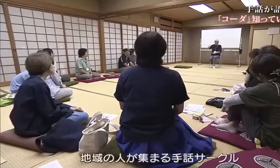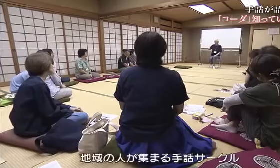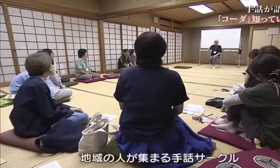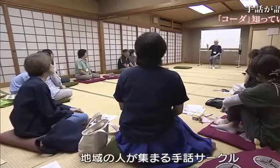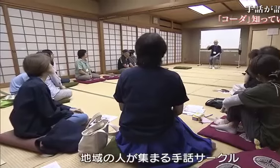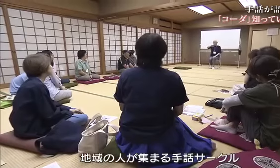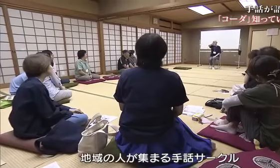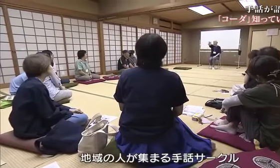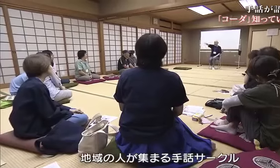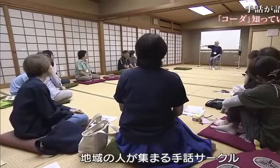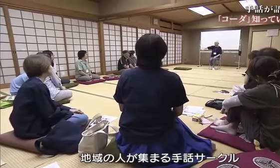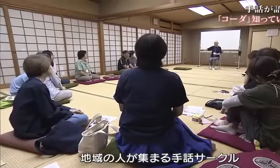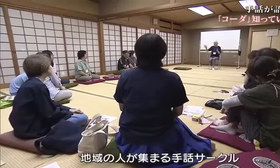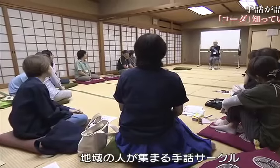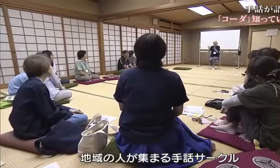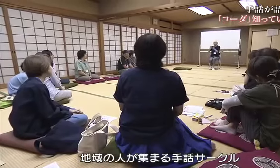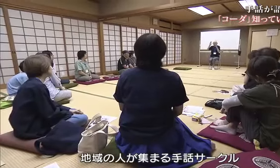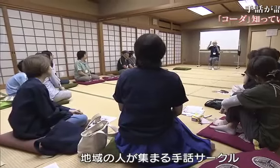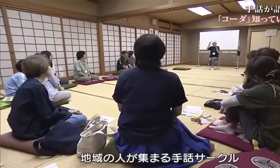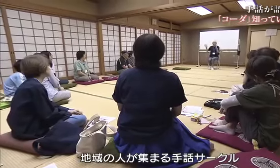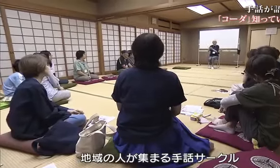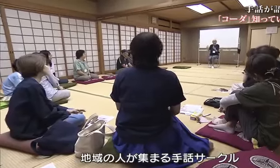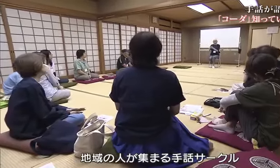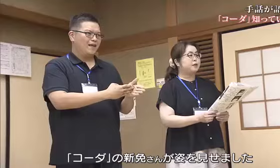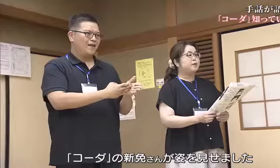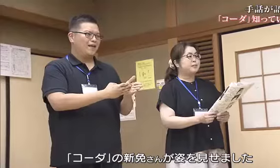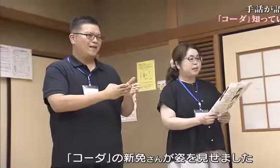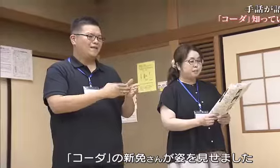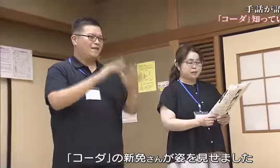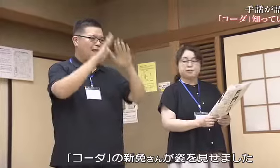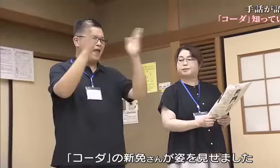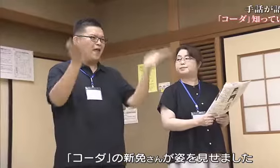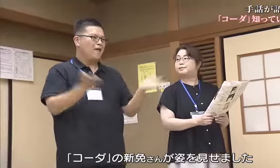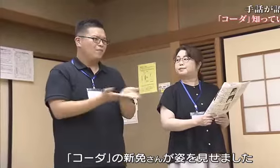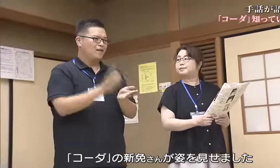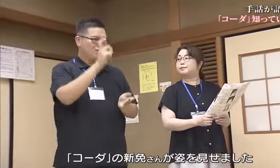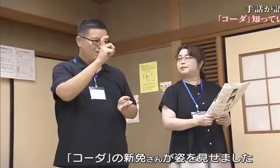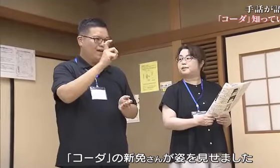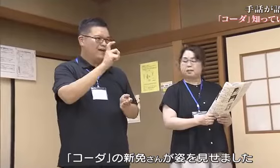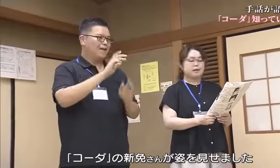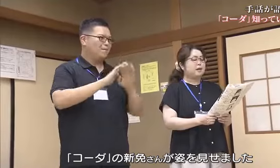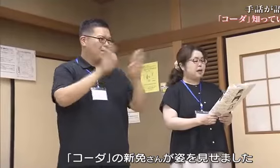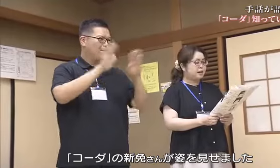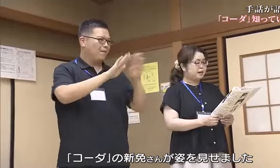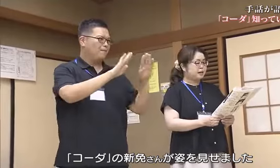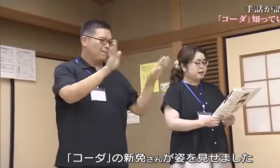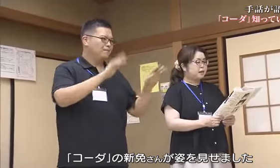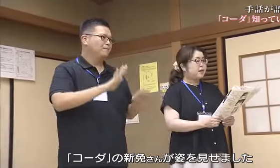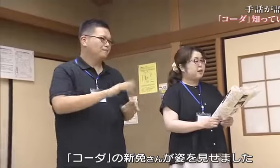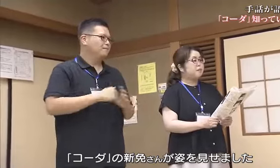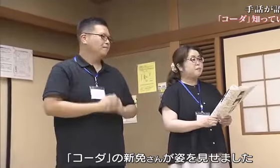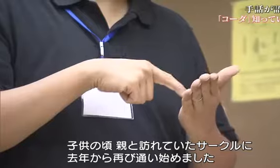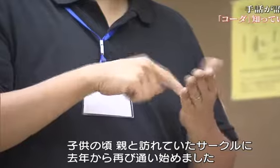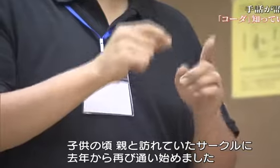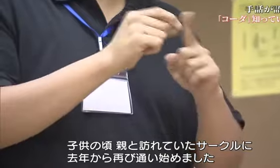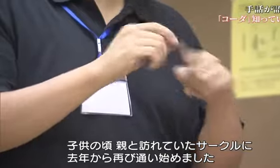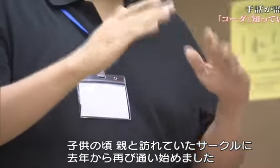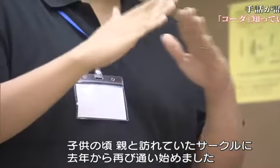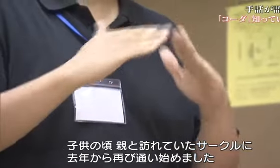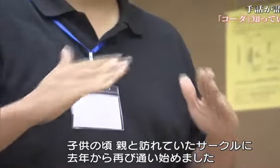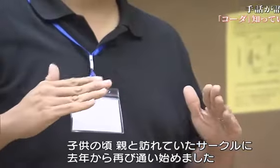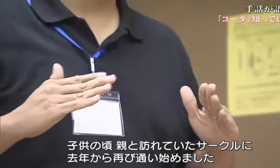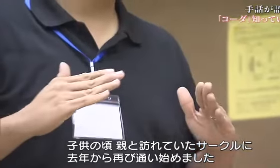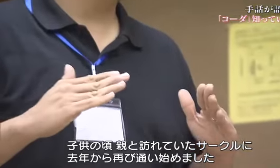地域の人が集まる手話サークル、コーダの新面さんが姿を見せました。子どもの